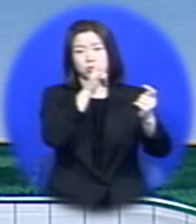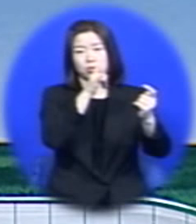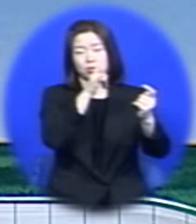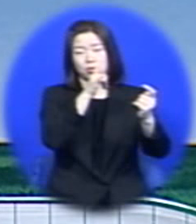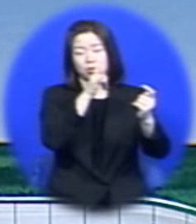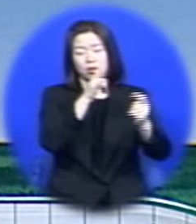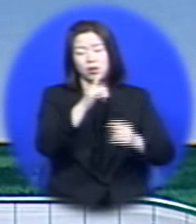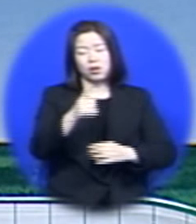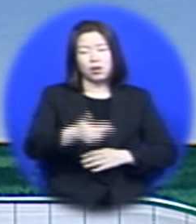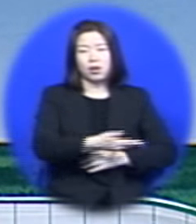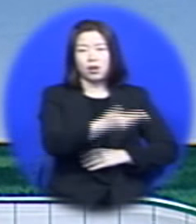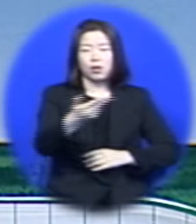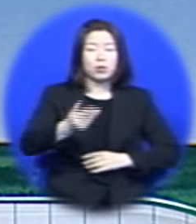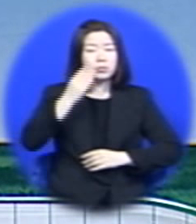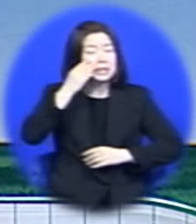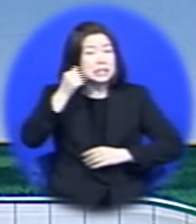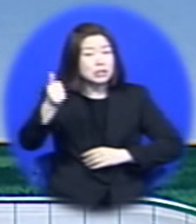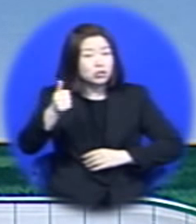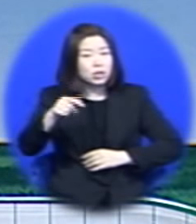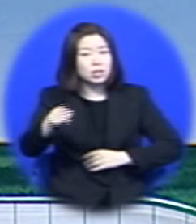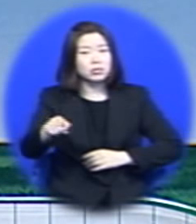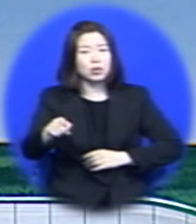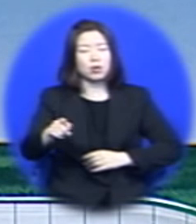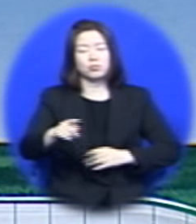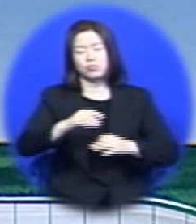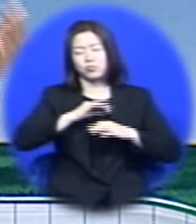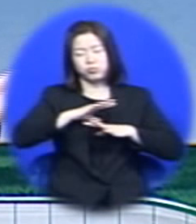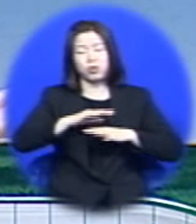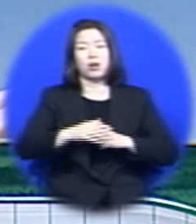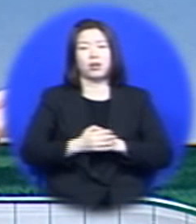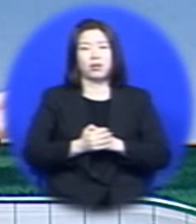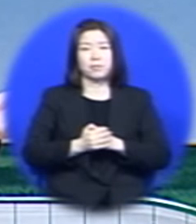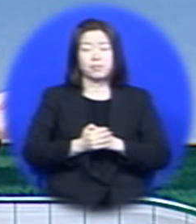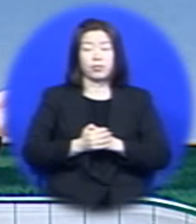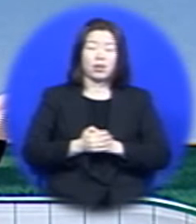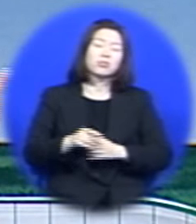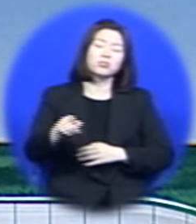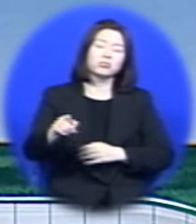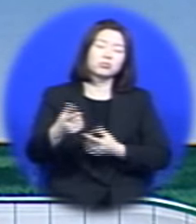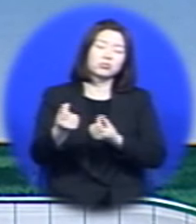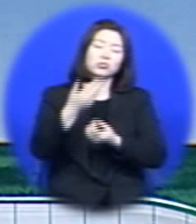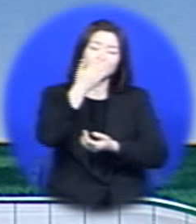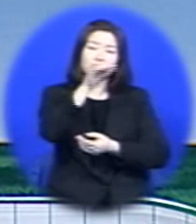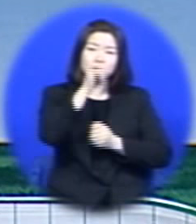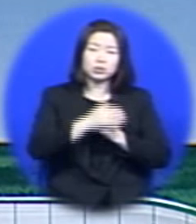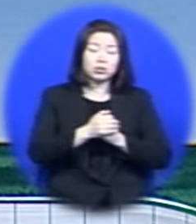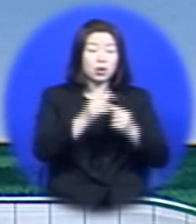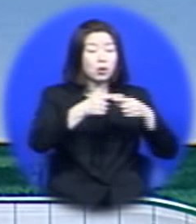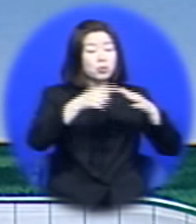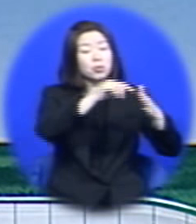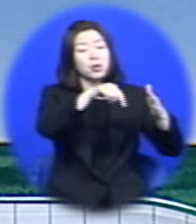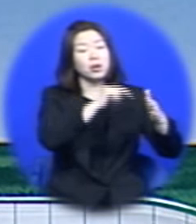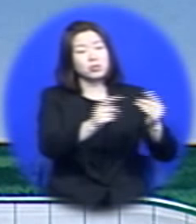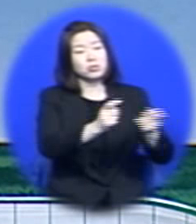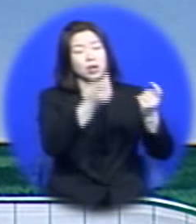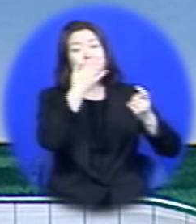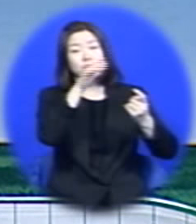여러분, 익숙한 것이 무서운 겁니다. 그랬었지 뭐. 아, 교회에서 늘 싸울 수도 있는 거지